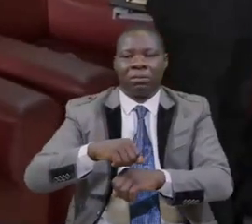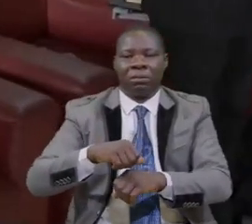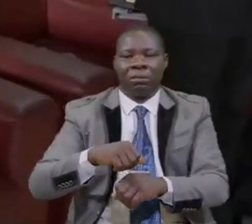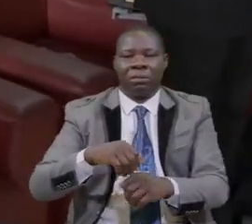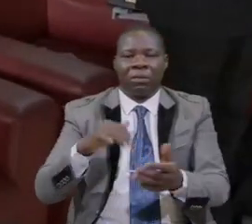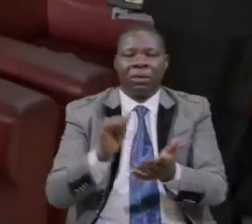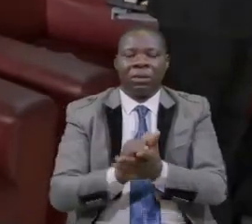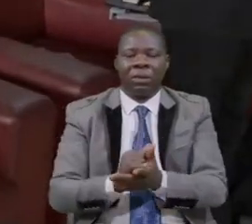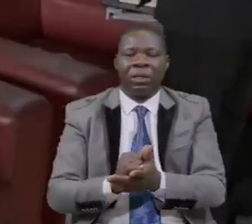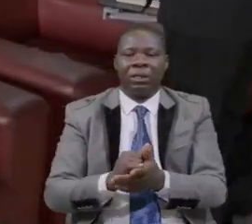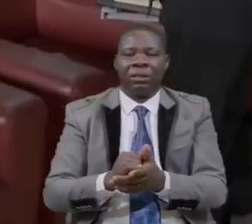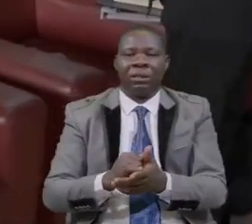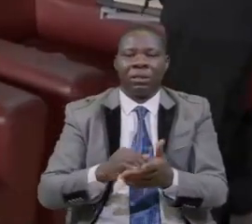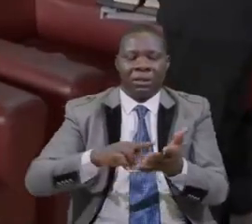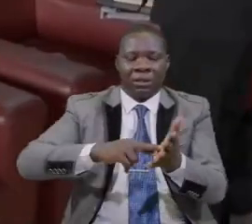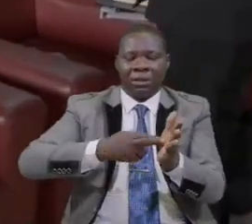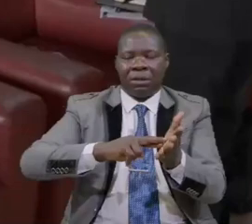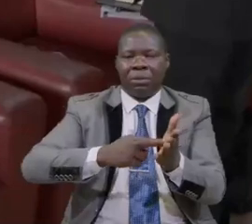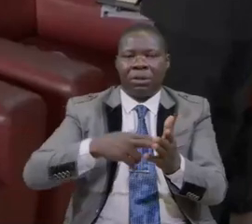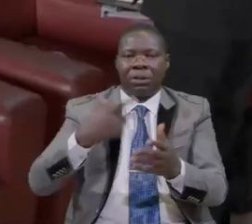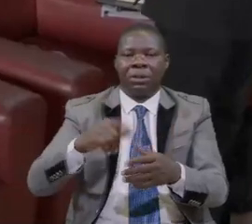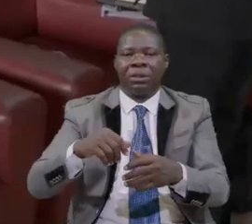qui demeure, l'onction